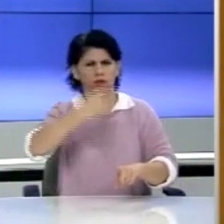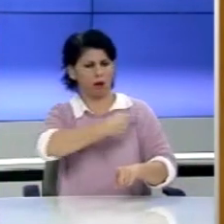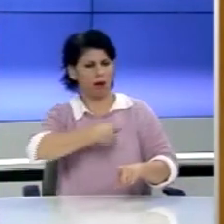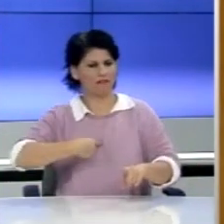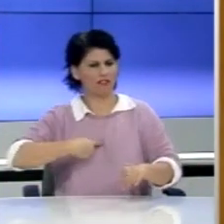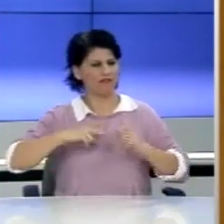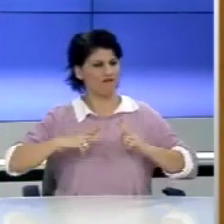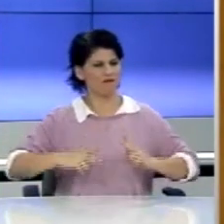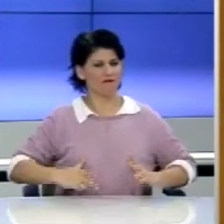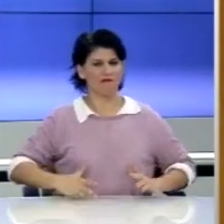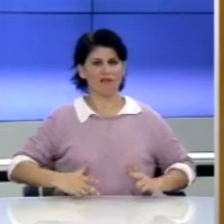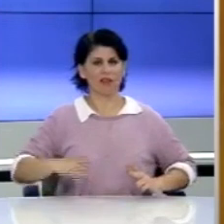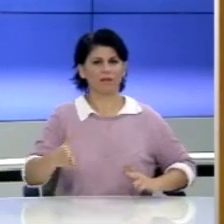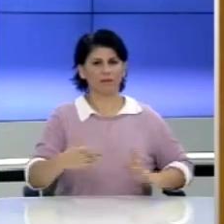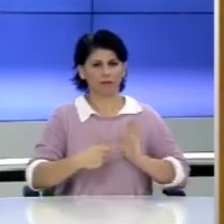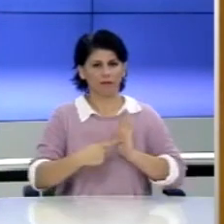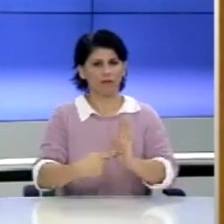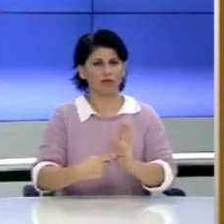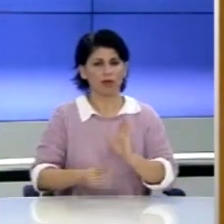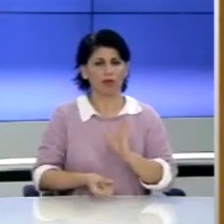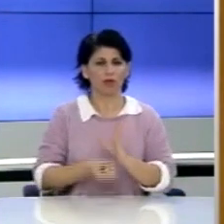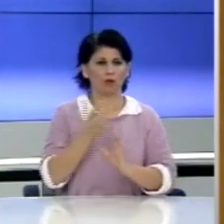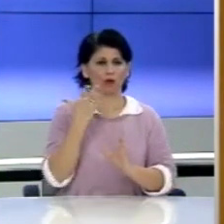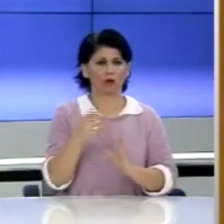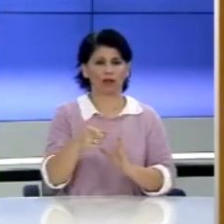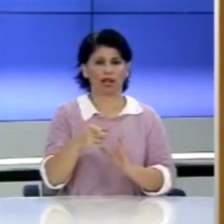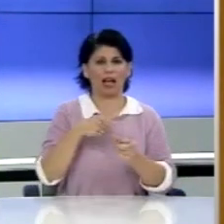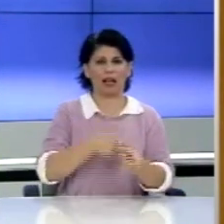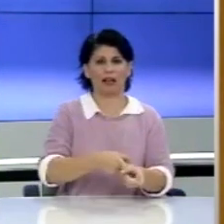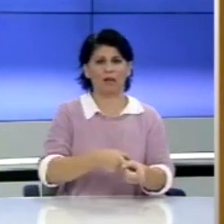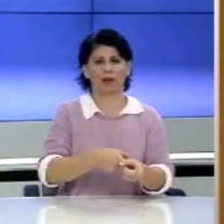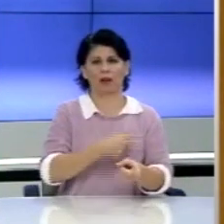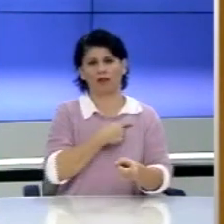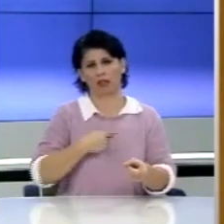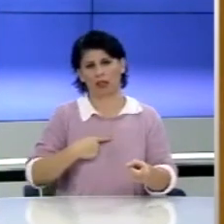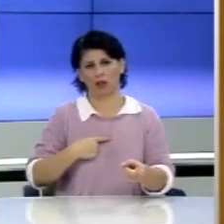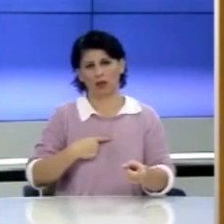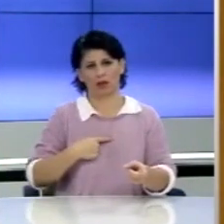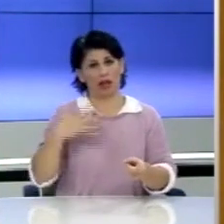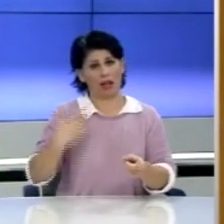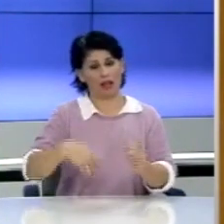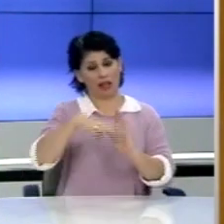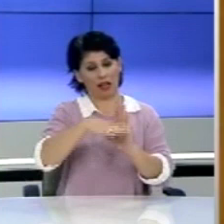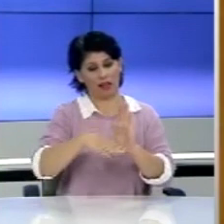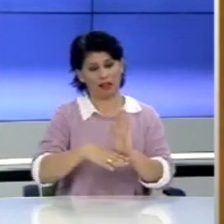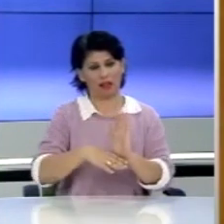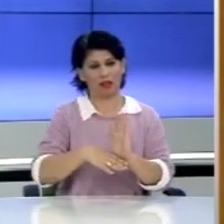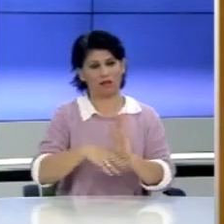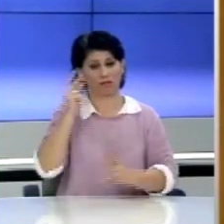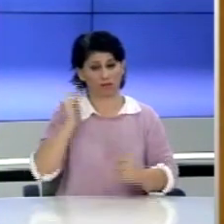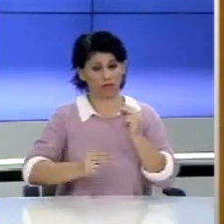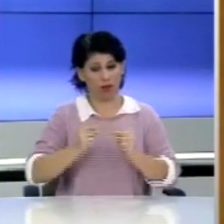εργοδοσία μεταφράζεται και σε νέα εργοδοτικά εγκλήματα, καθώς μακραίνει ο κατάλογος ατυχημάτων μέσα από τα